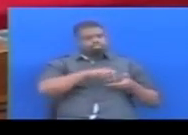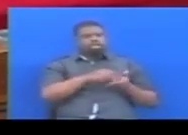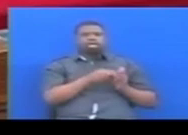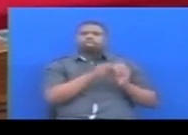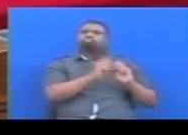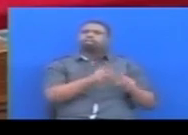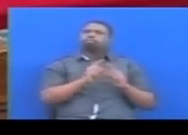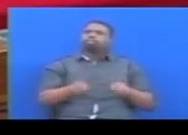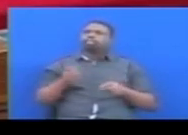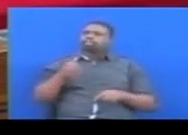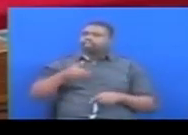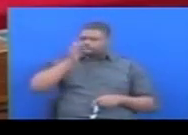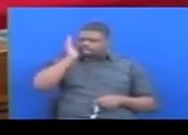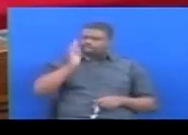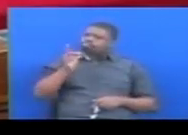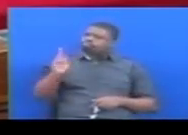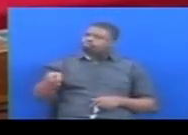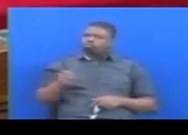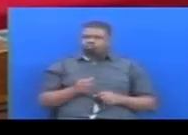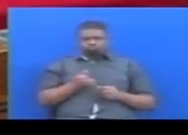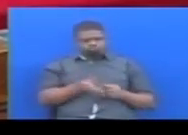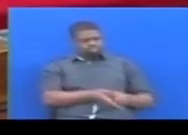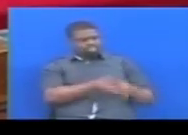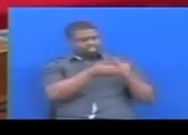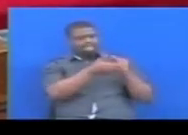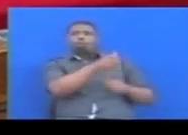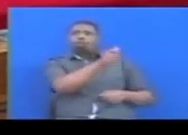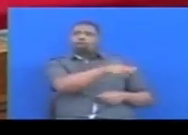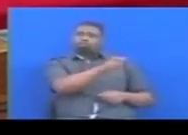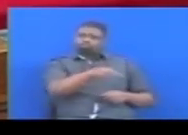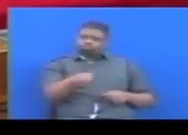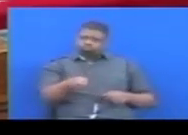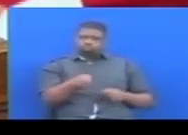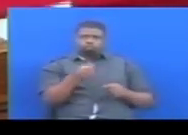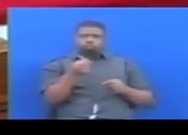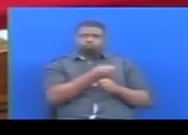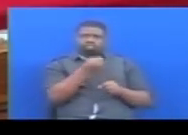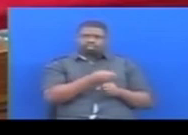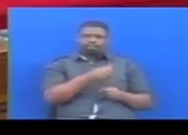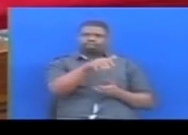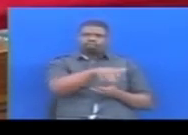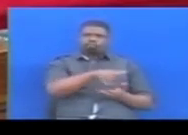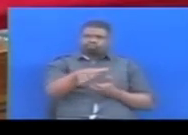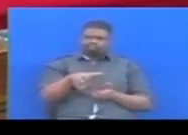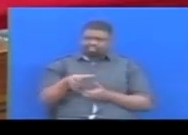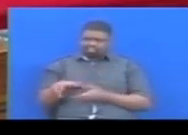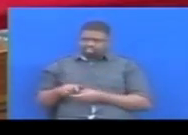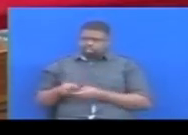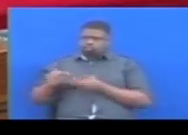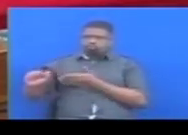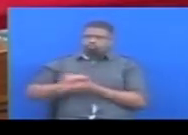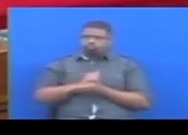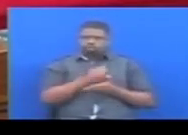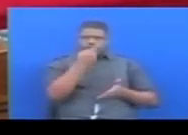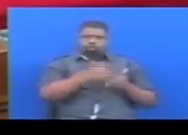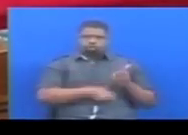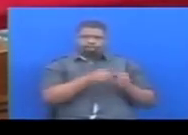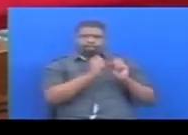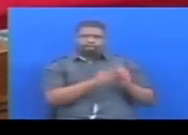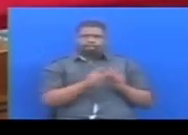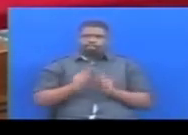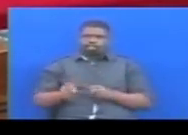kuwasaidia wananchi wake wanaojihusisha na uvuvi ikiwemo kufuta kodi mbalimbali